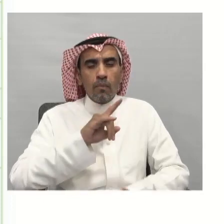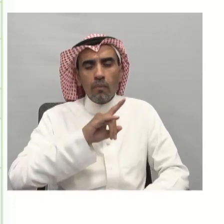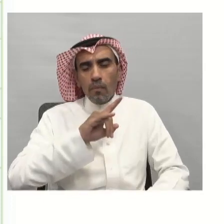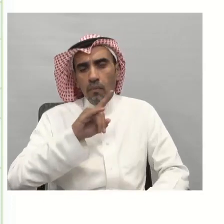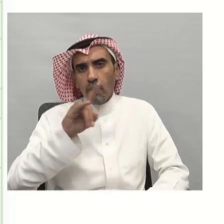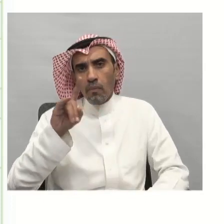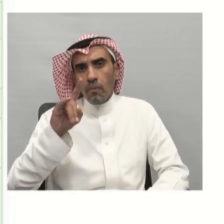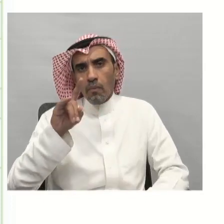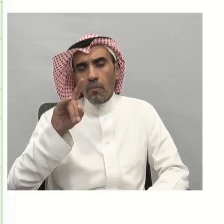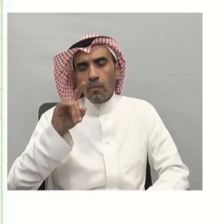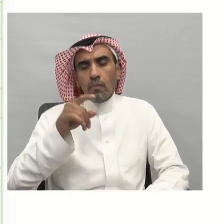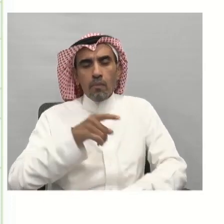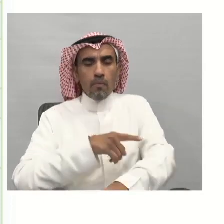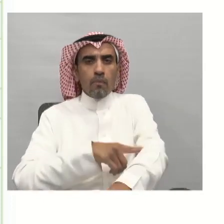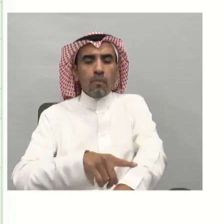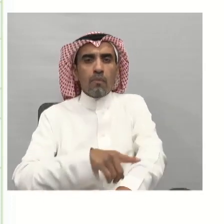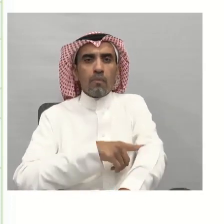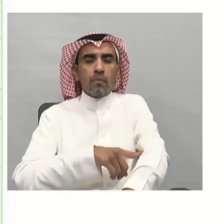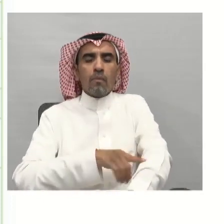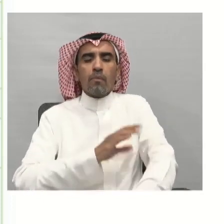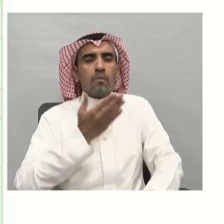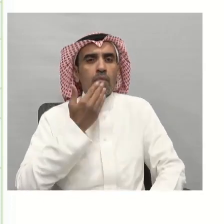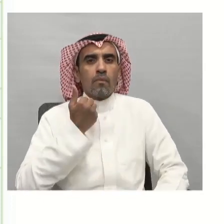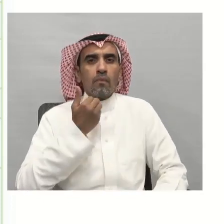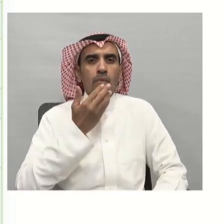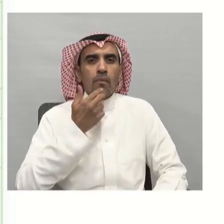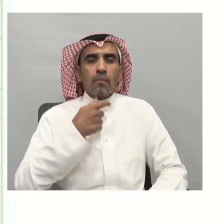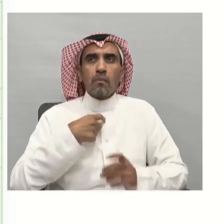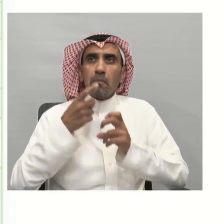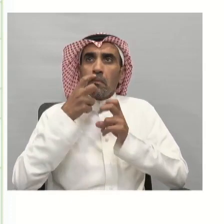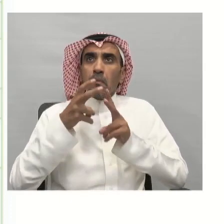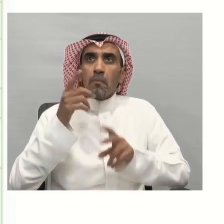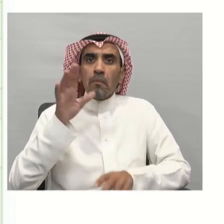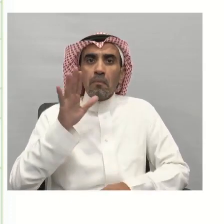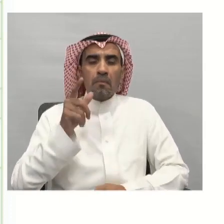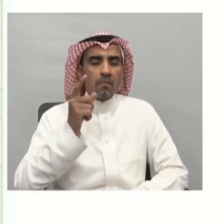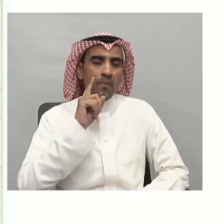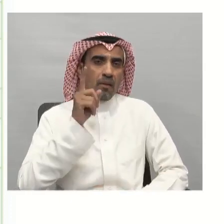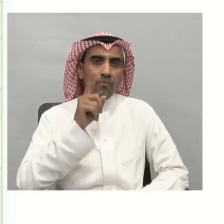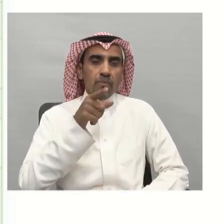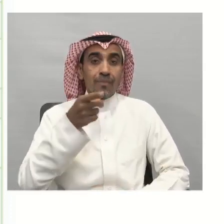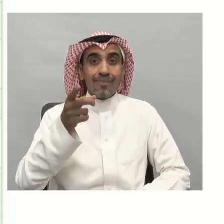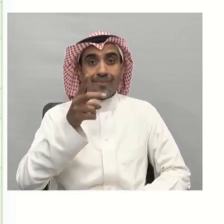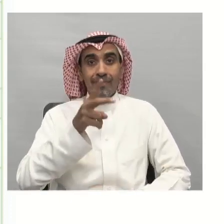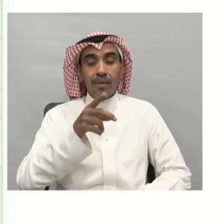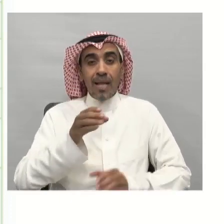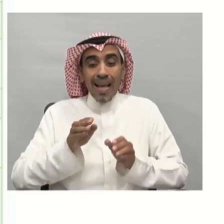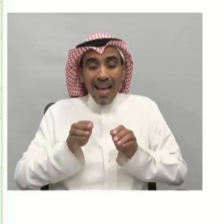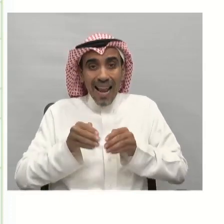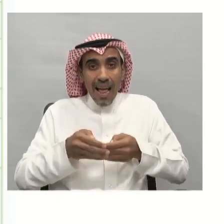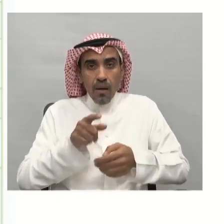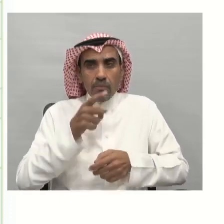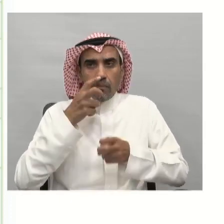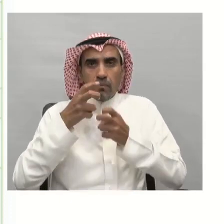يوجد جهاز عصبي مسؤول عن الاستجابة للمؤثرات. أيضا الخلايا هي التي تقوم